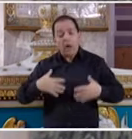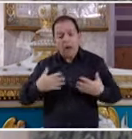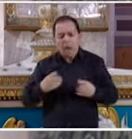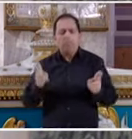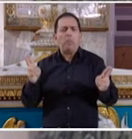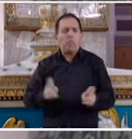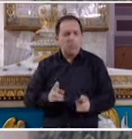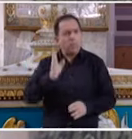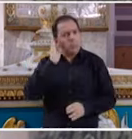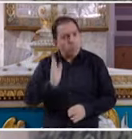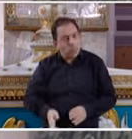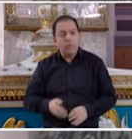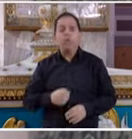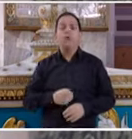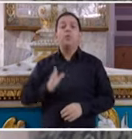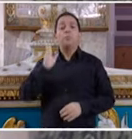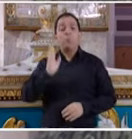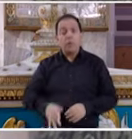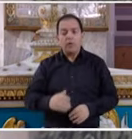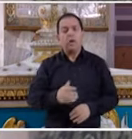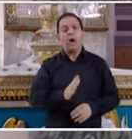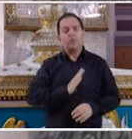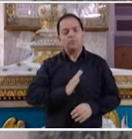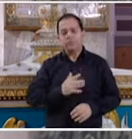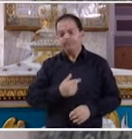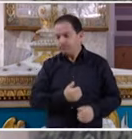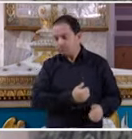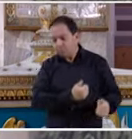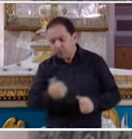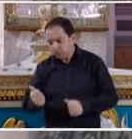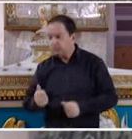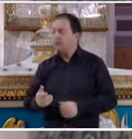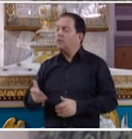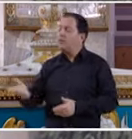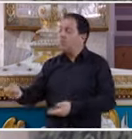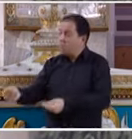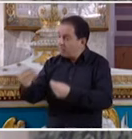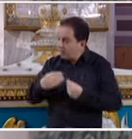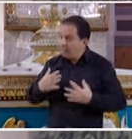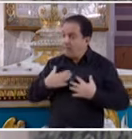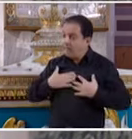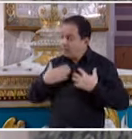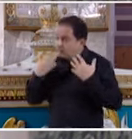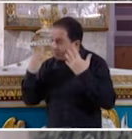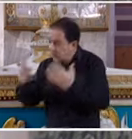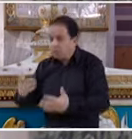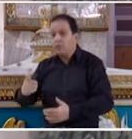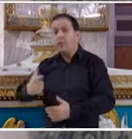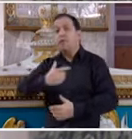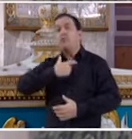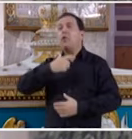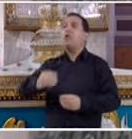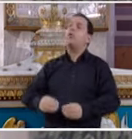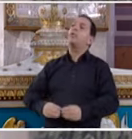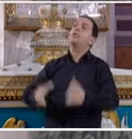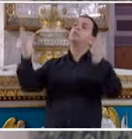τα απλά. Τότε μπορείς να επιστρέφεις ως άνθρωπος ευγνώμων, άνθρωπος της ευχαριστίας και με τα φωνής μεγάλης να